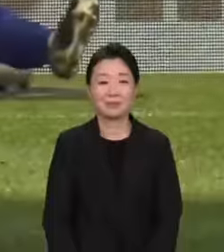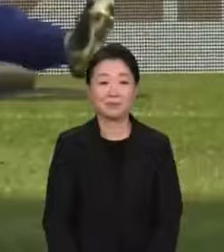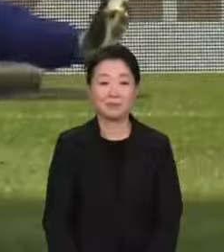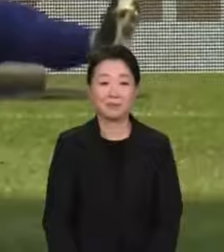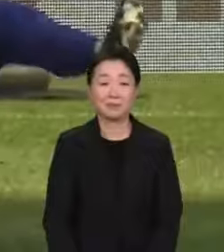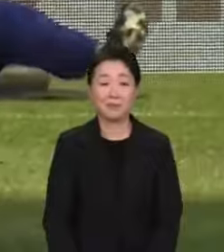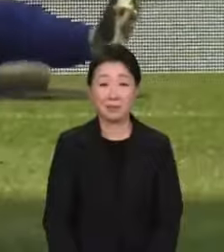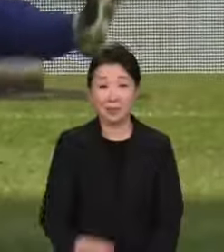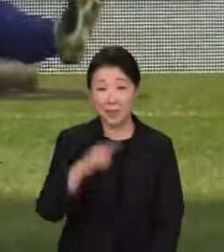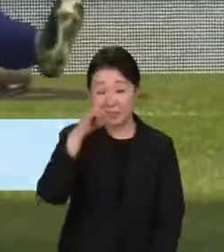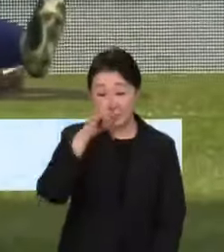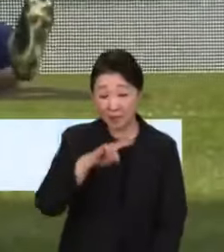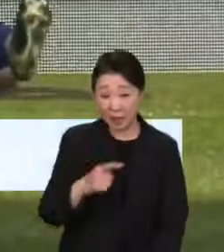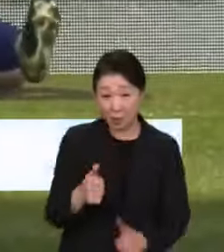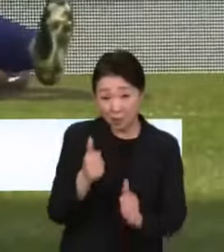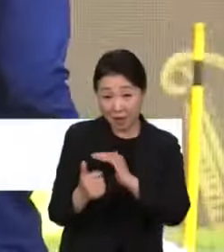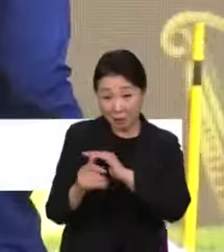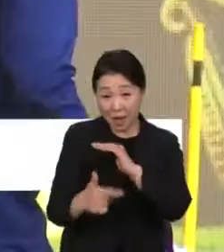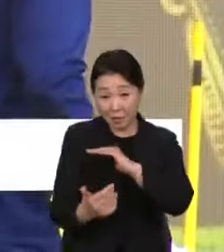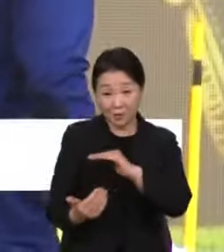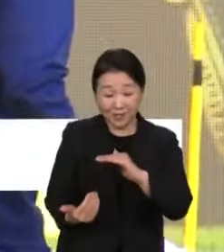태국 전을 하루 앞두고